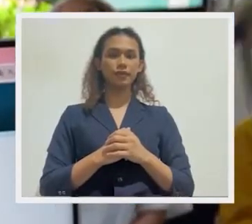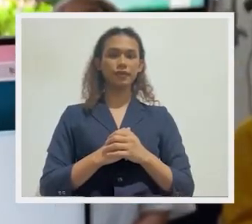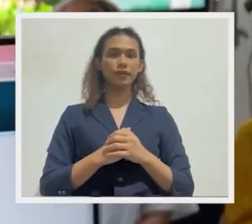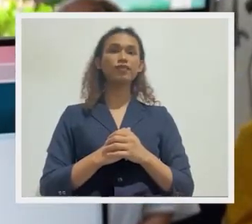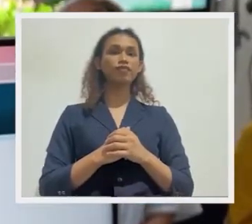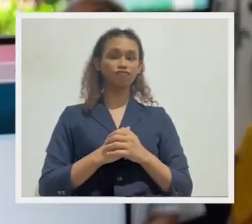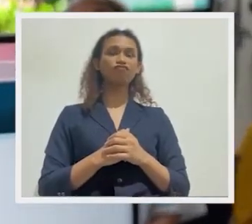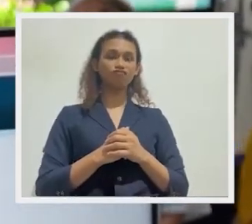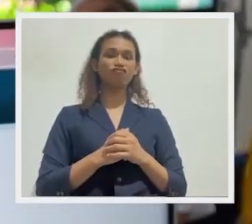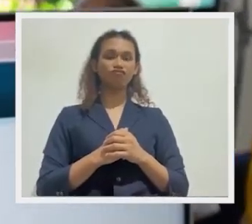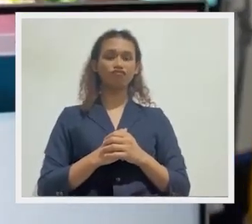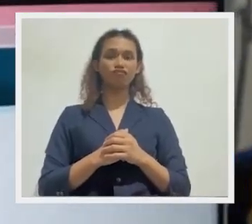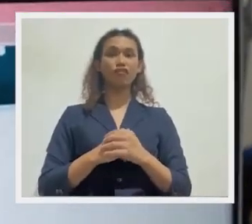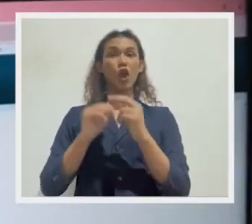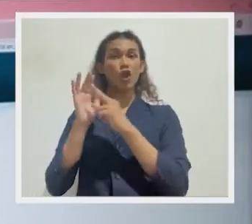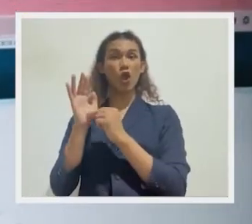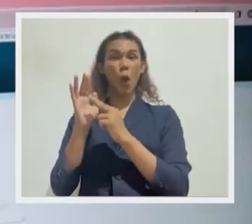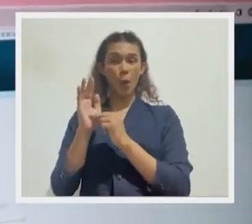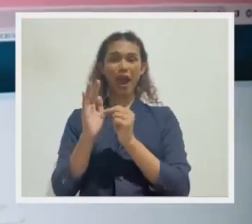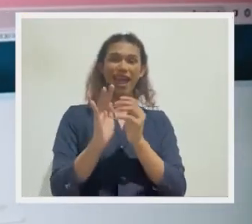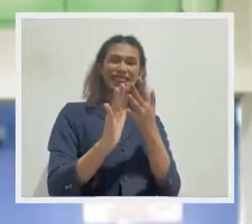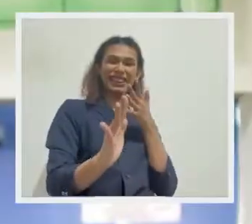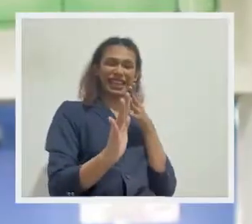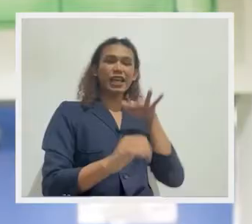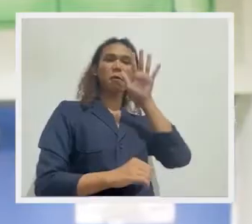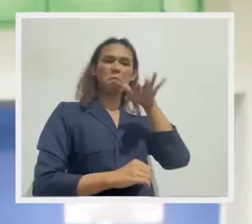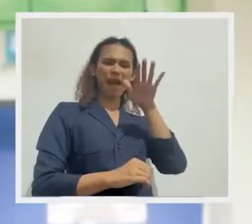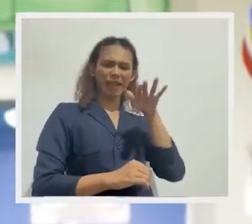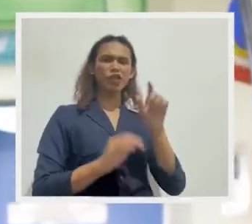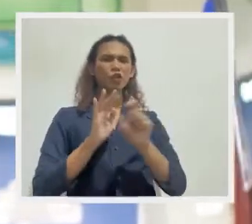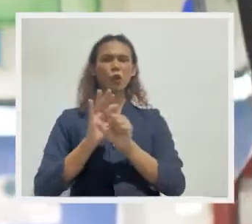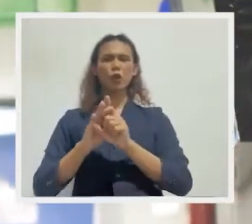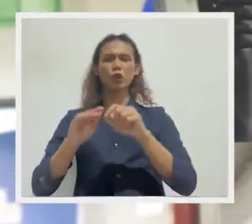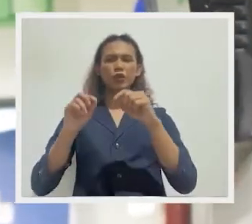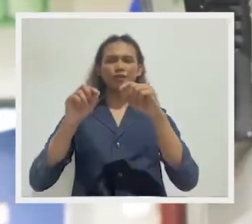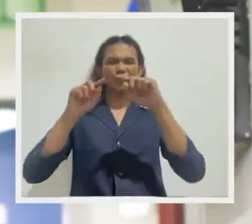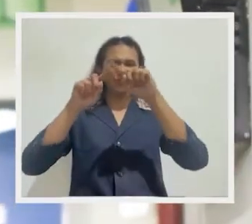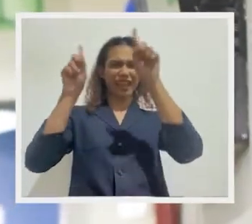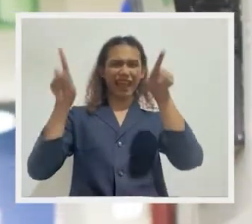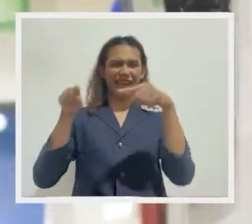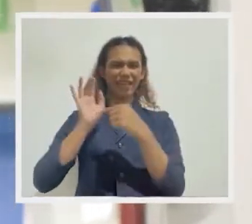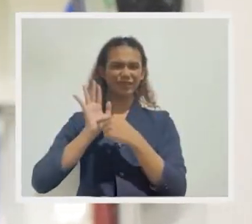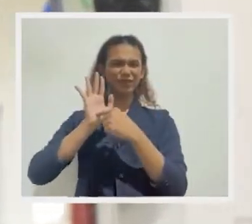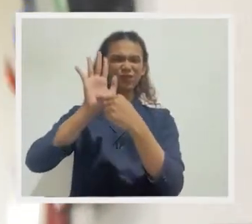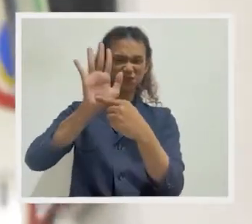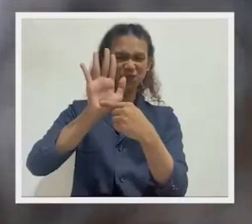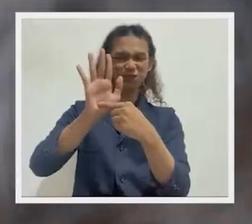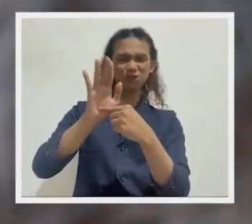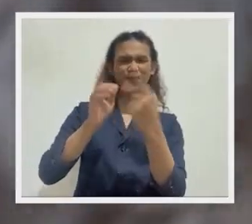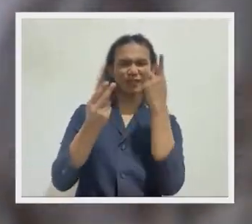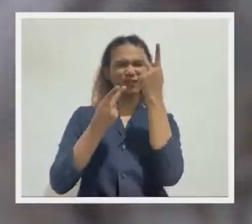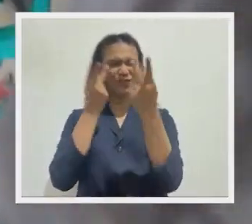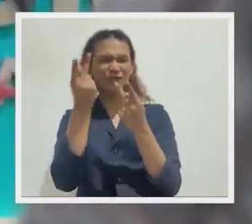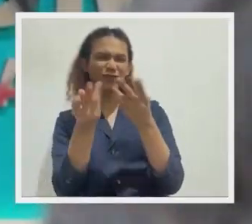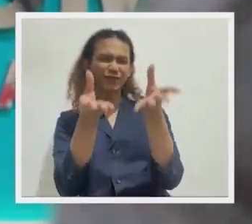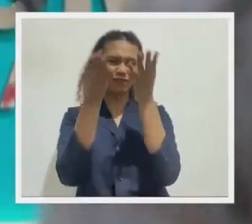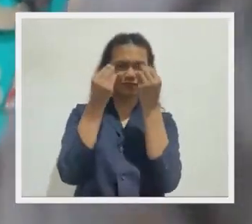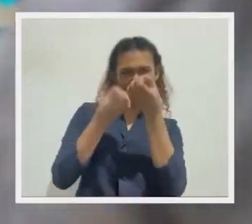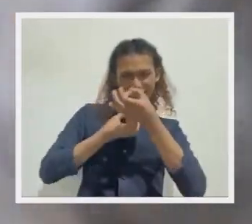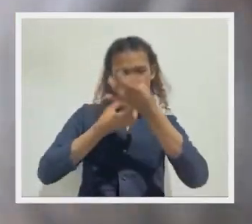Pada saat pemanggilan nomor antrian, perlu diperhatikan agar tampilan pada layar dan posisi layar terlihat dengan